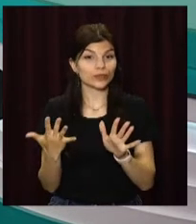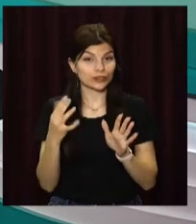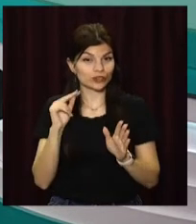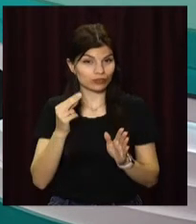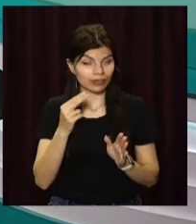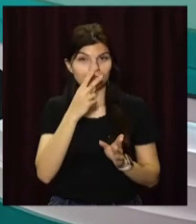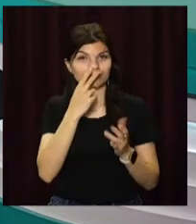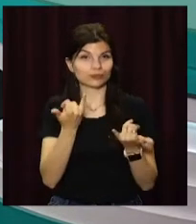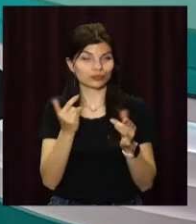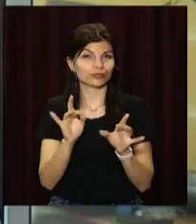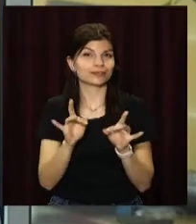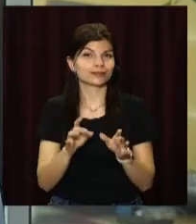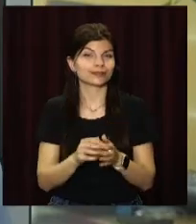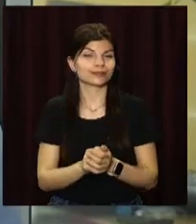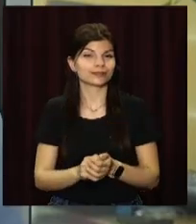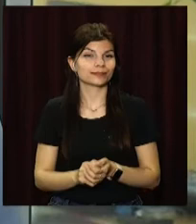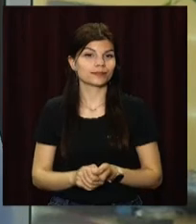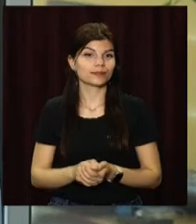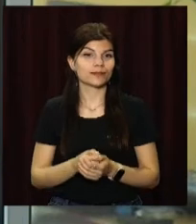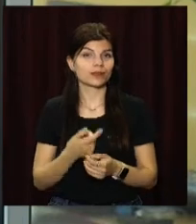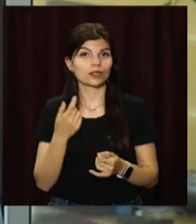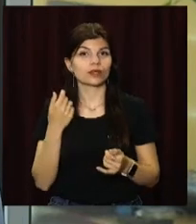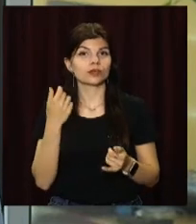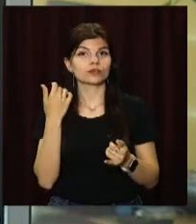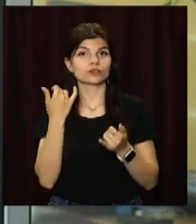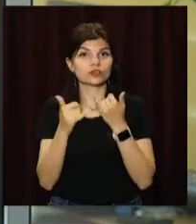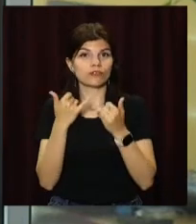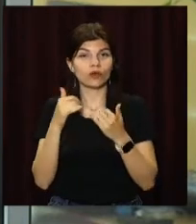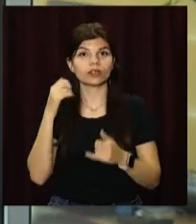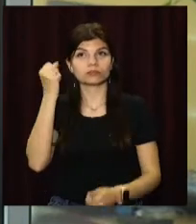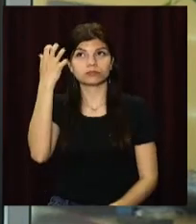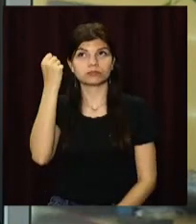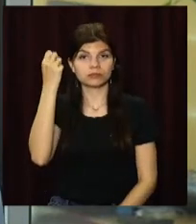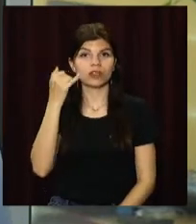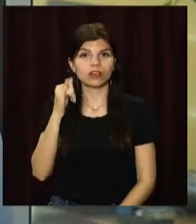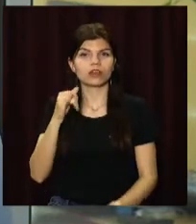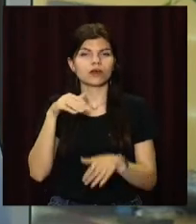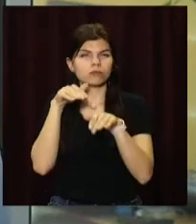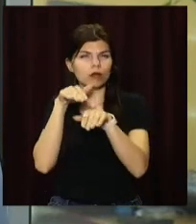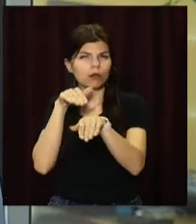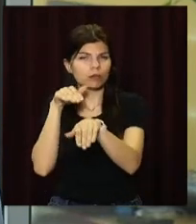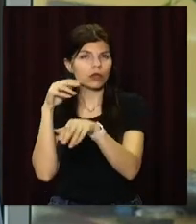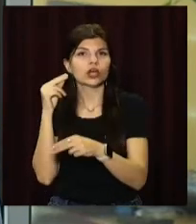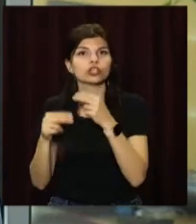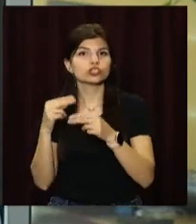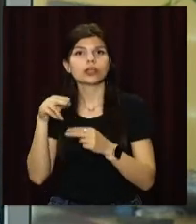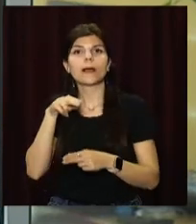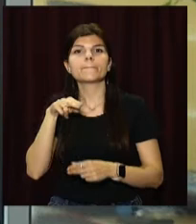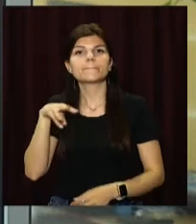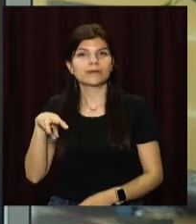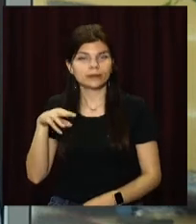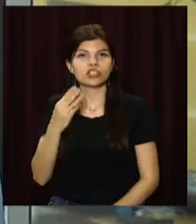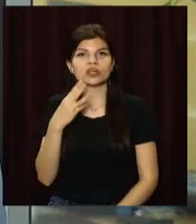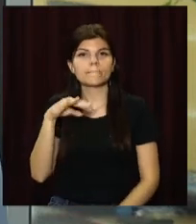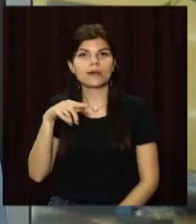четверга дивіться просто зараз. Жовті сигнали світлофорів та довжелезні затори. Через візит прем'єр-міністра